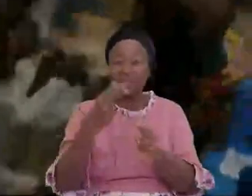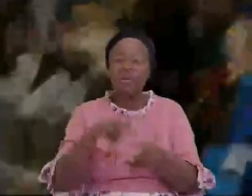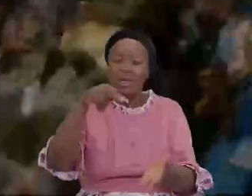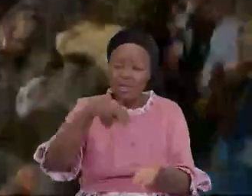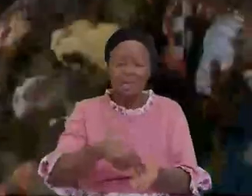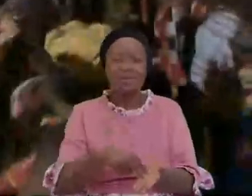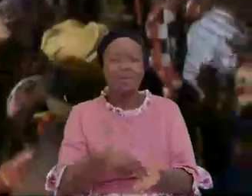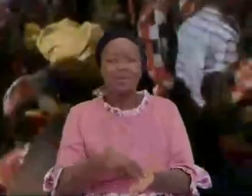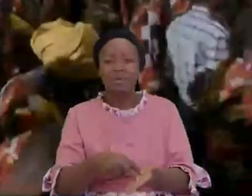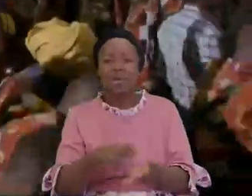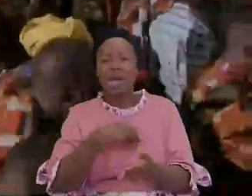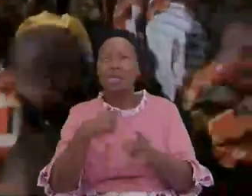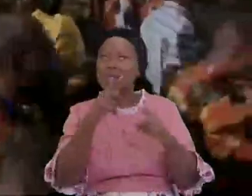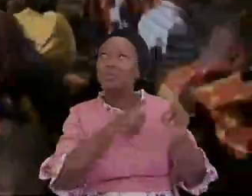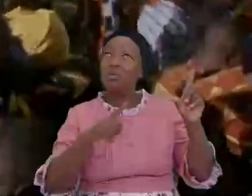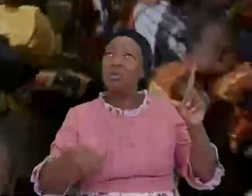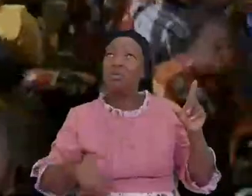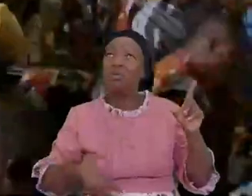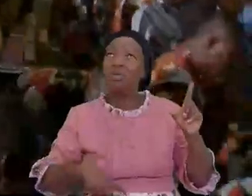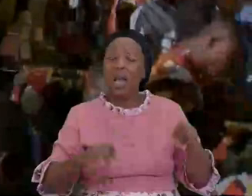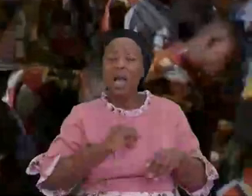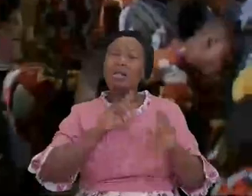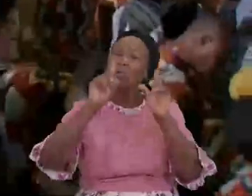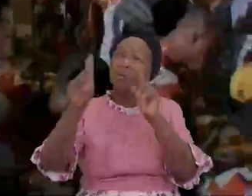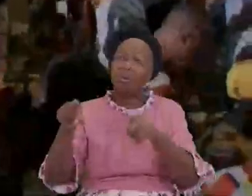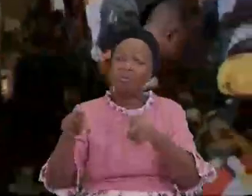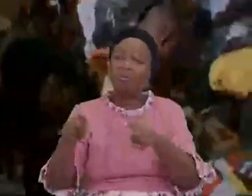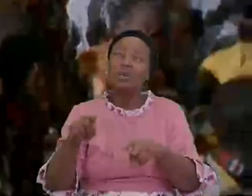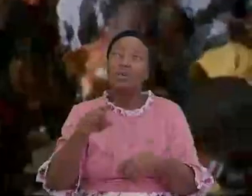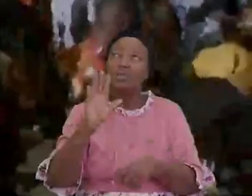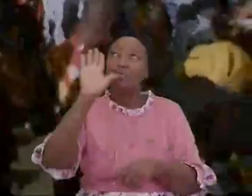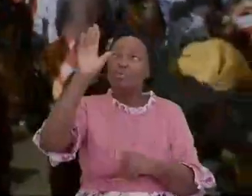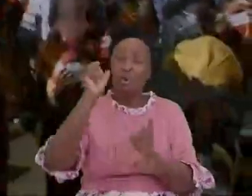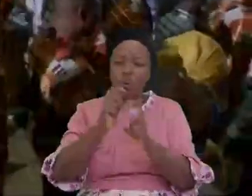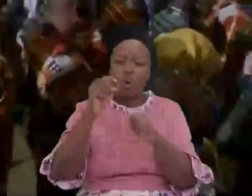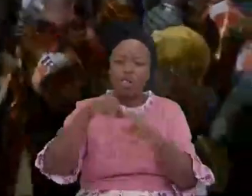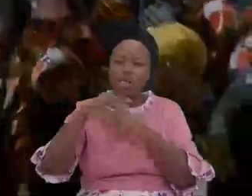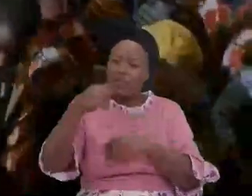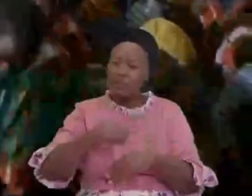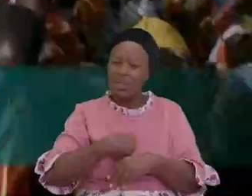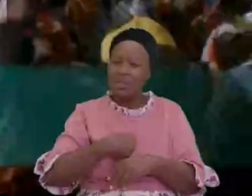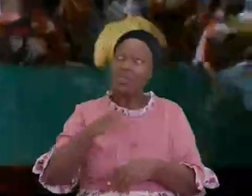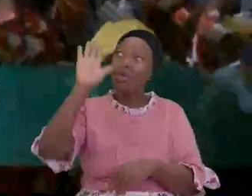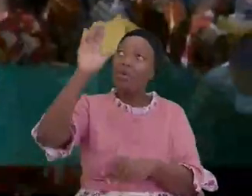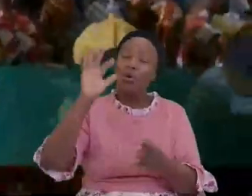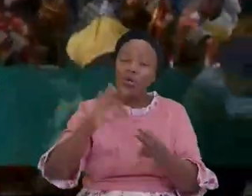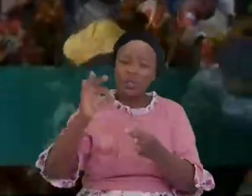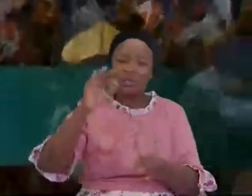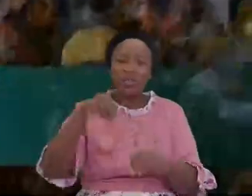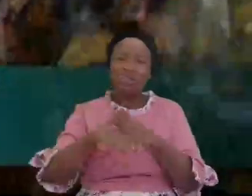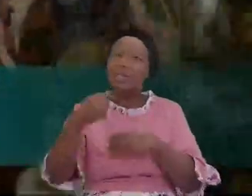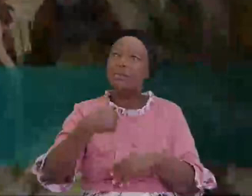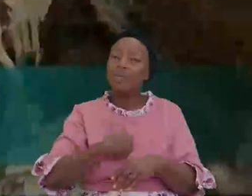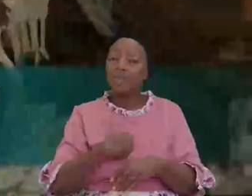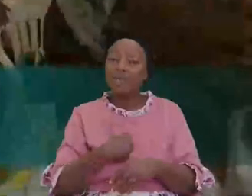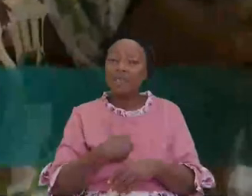Lève-toi et dis, Seigneur, je viens. Ta parole en moi. Ton esprit en